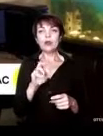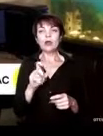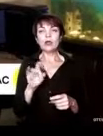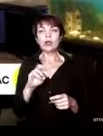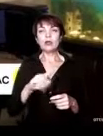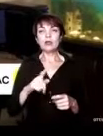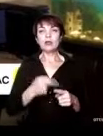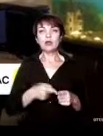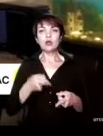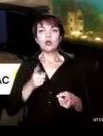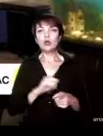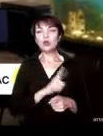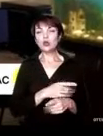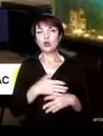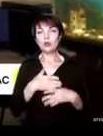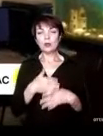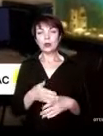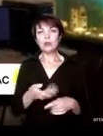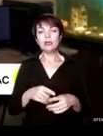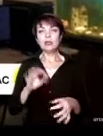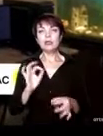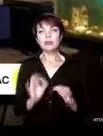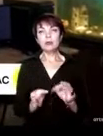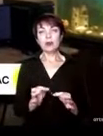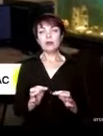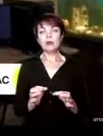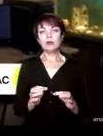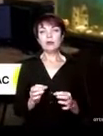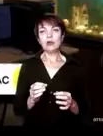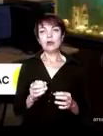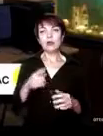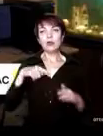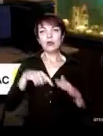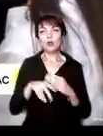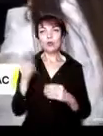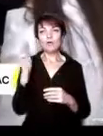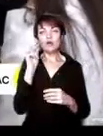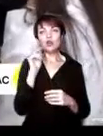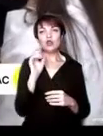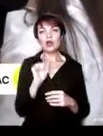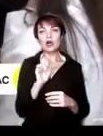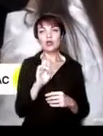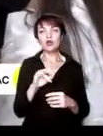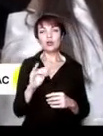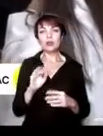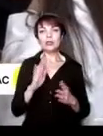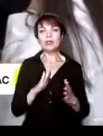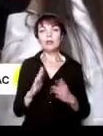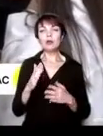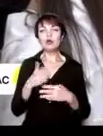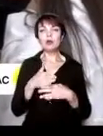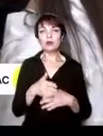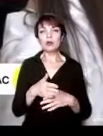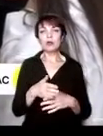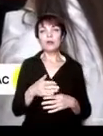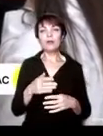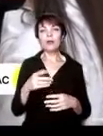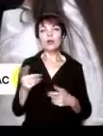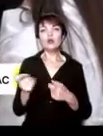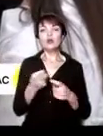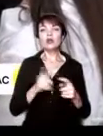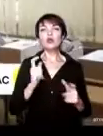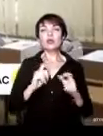дуже допомагає і це справді поглиблює вивчення анатомії. Система дозволяє залучати і тих студентів, які